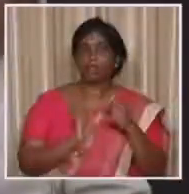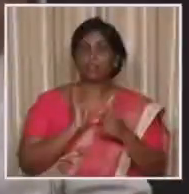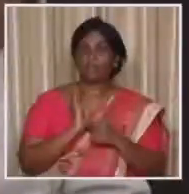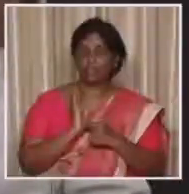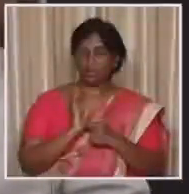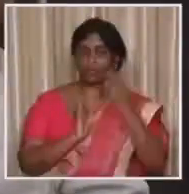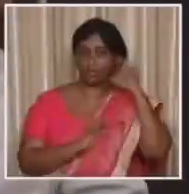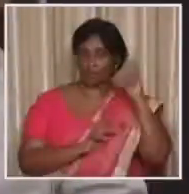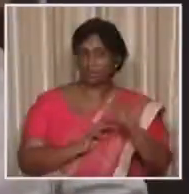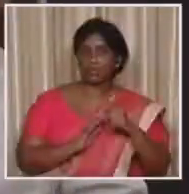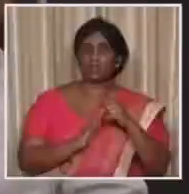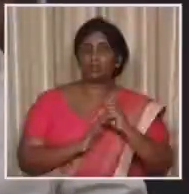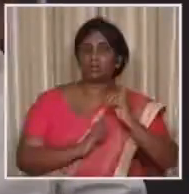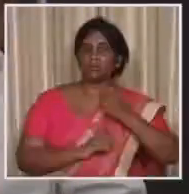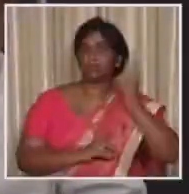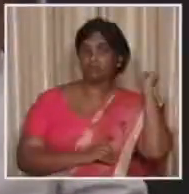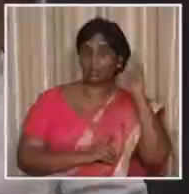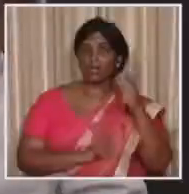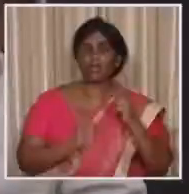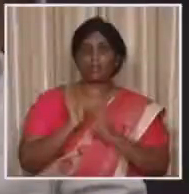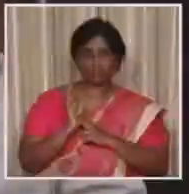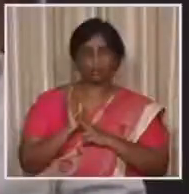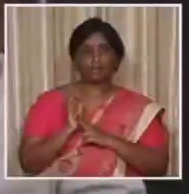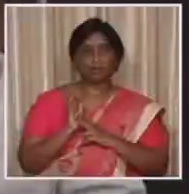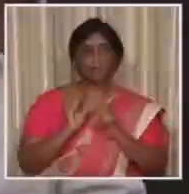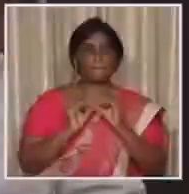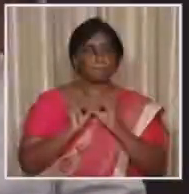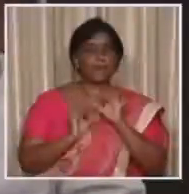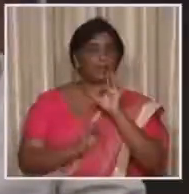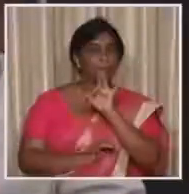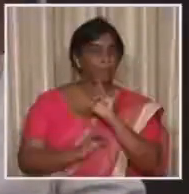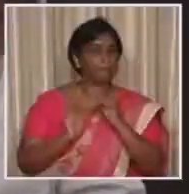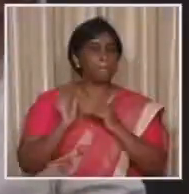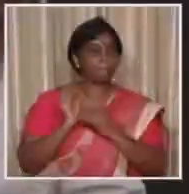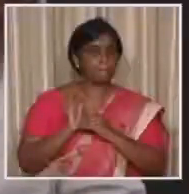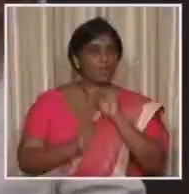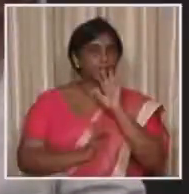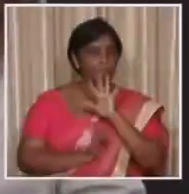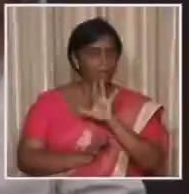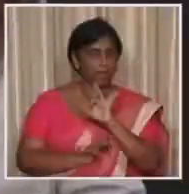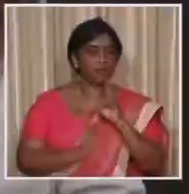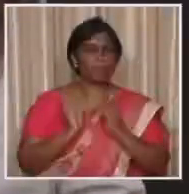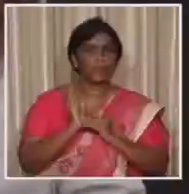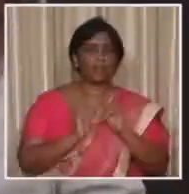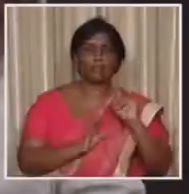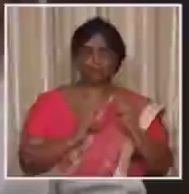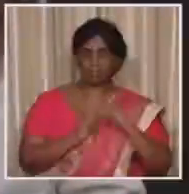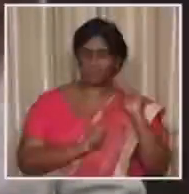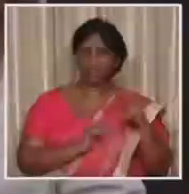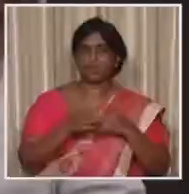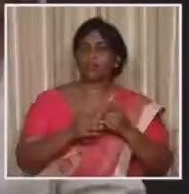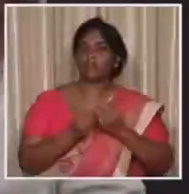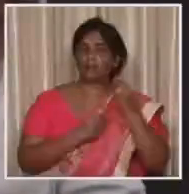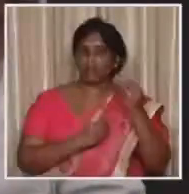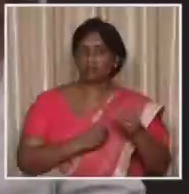කියන ක්‍රීඩිකාවටත්, ජැවලින් එක දාපු නදීෂා කියන ක්‍රීඩිකාවටත් මිලියන 15යි මිලියන 10 ගානේ දෙන්නත්, අනිත් ක්‍රීඩකයන්ට මුදල් දෙන්නත් ඒ කැබිනට් එක